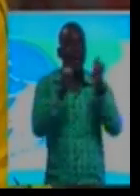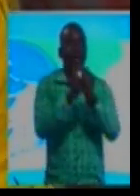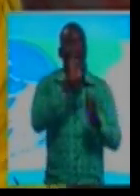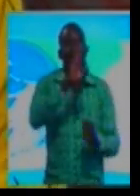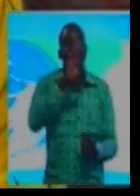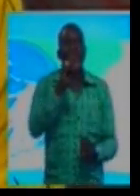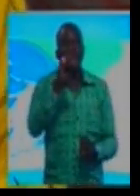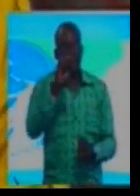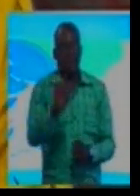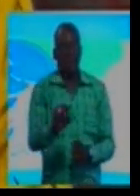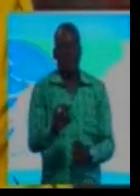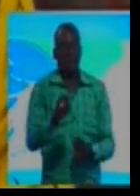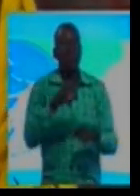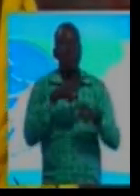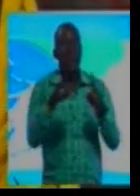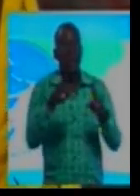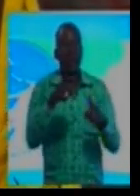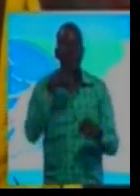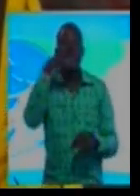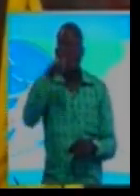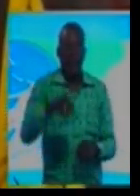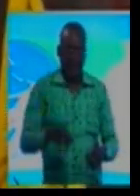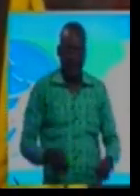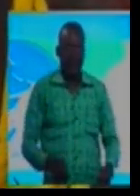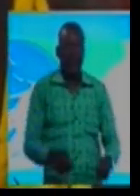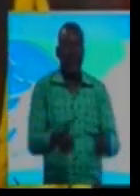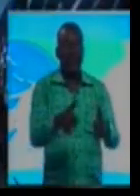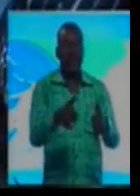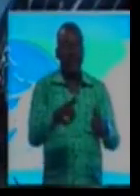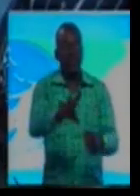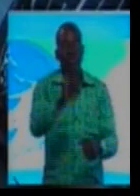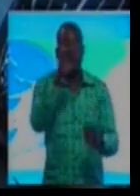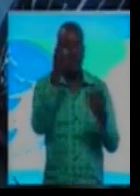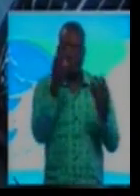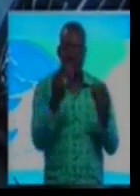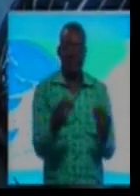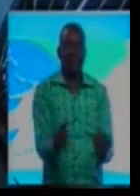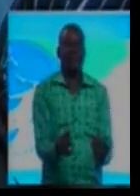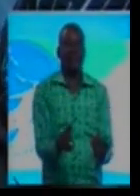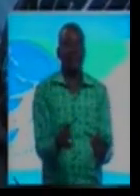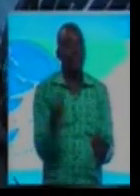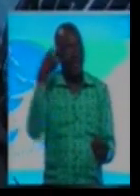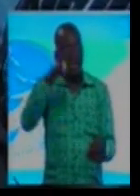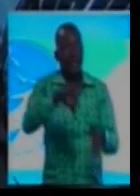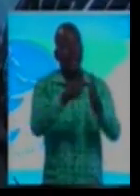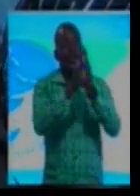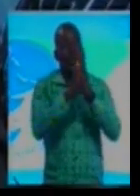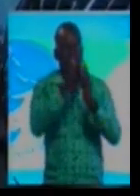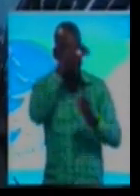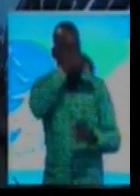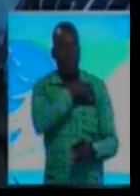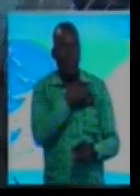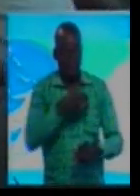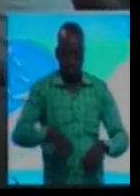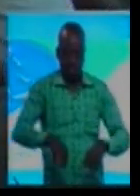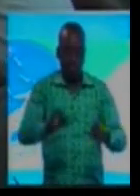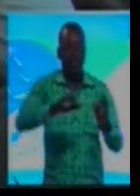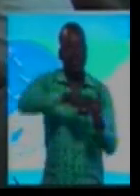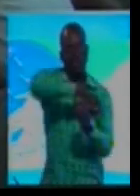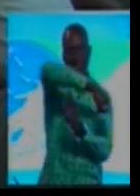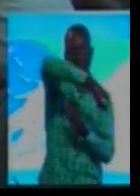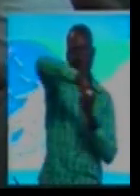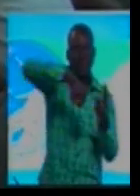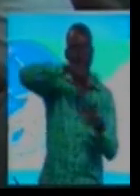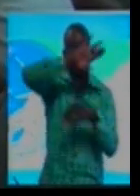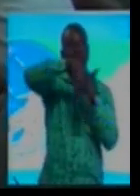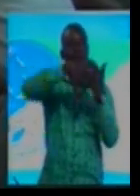sécurité. Mais il faut absolument agir rapidement et pouvoir trouver des solutions. L'assistance demande à la mission de poursuivre sa tournée